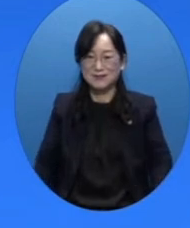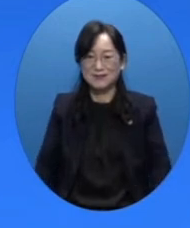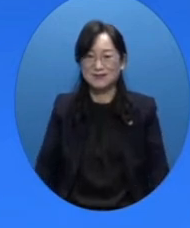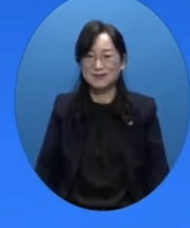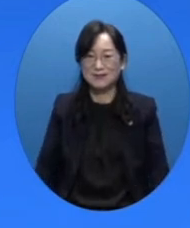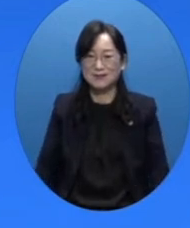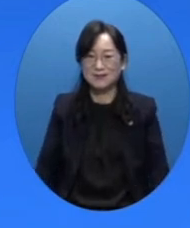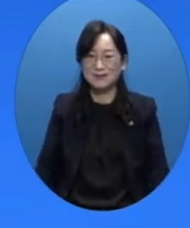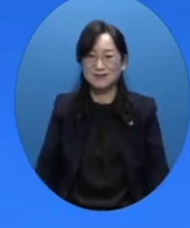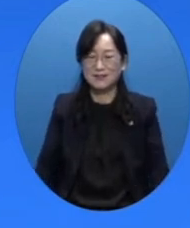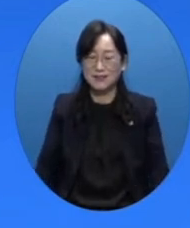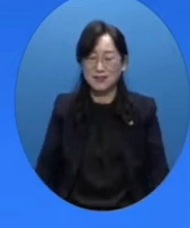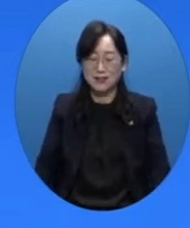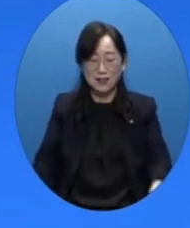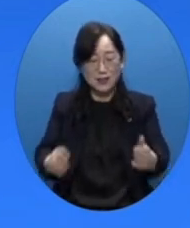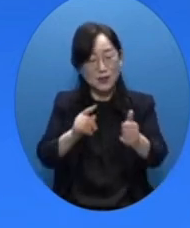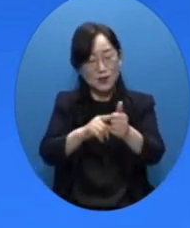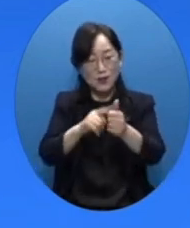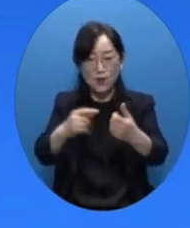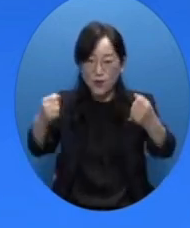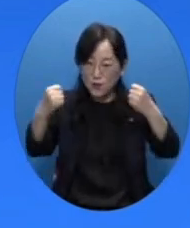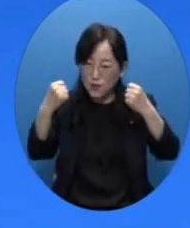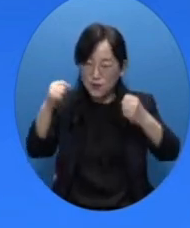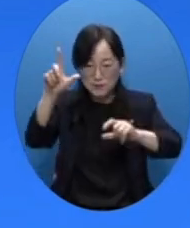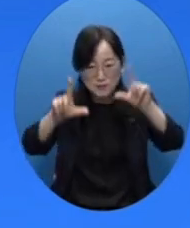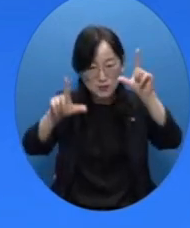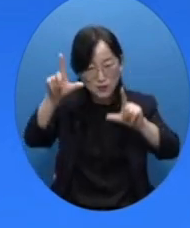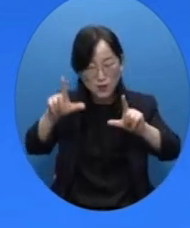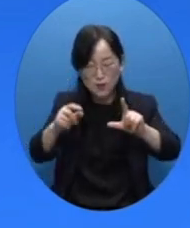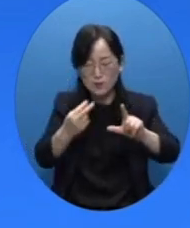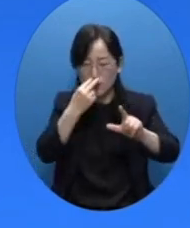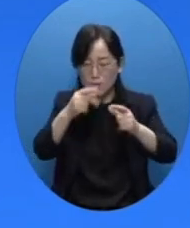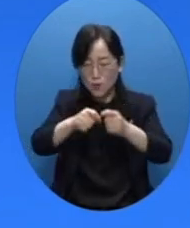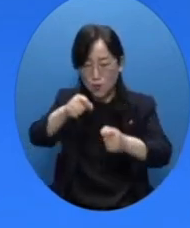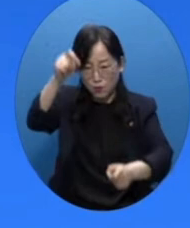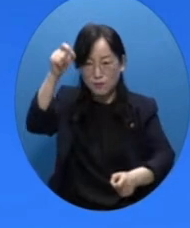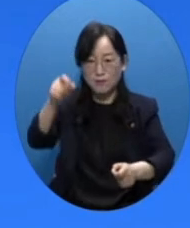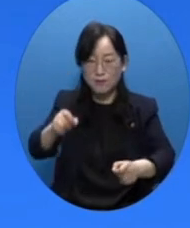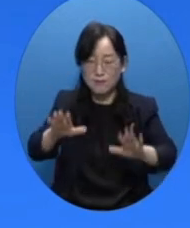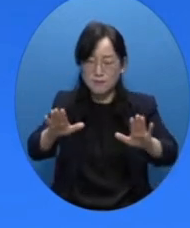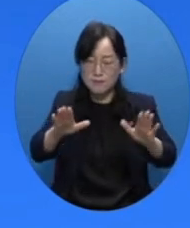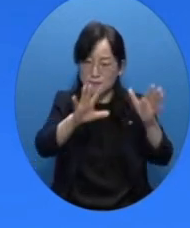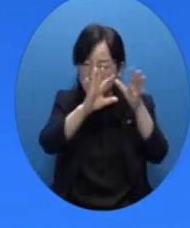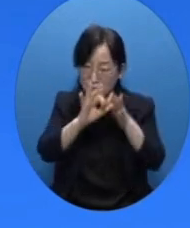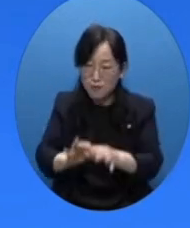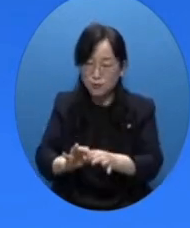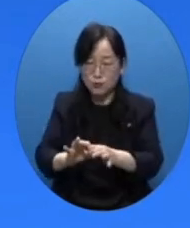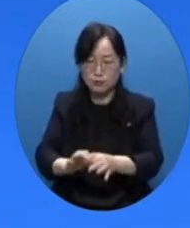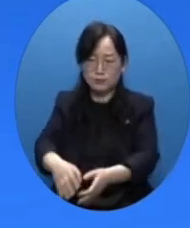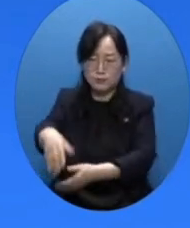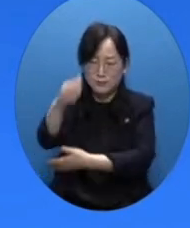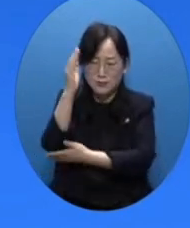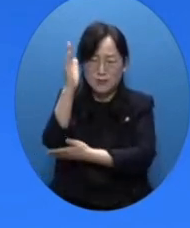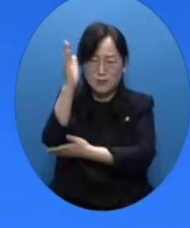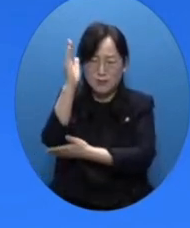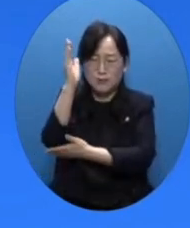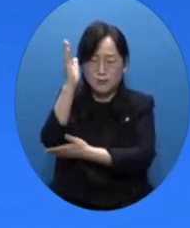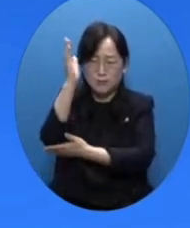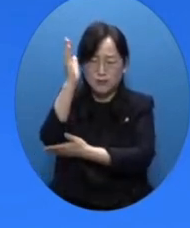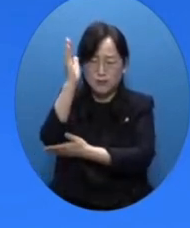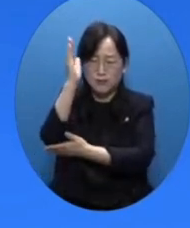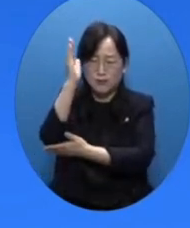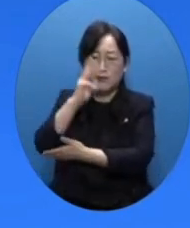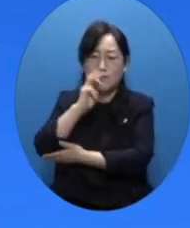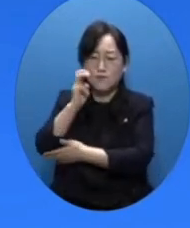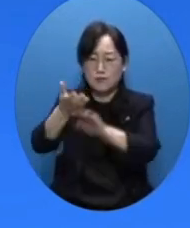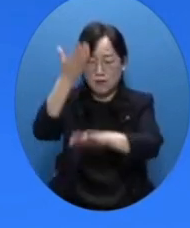왜 이렇게 건강하게 지금까지 장소 하시며 지금도 말씀을 시작하시면 원고도 한 번씩 5 30분 1시간